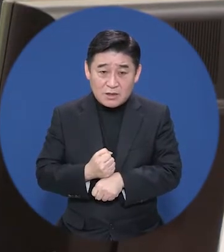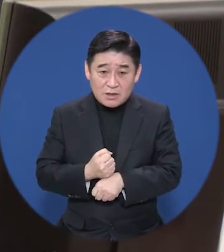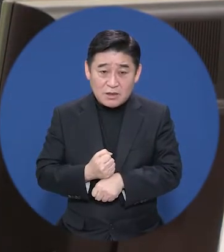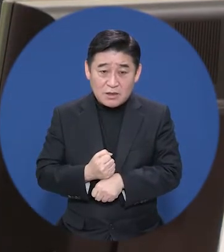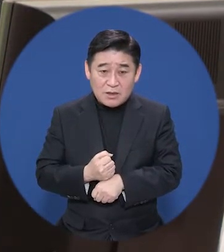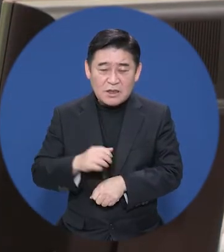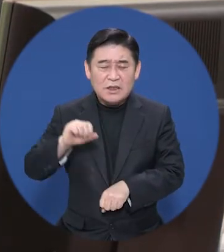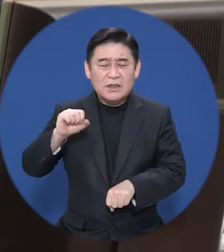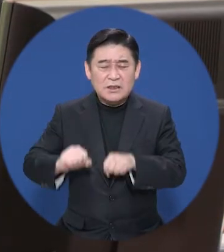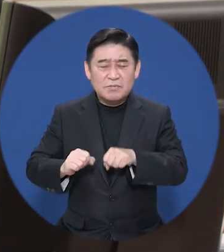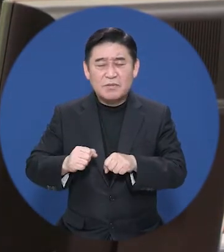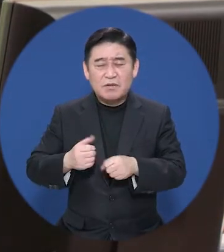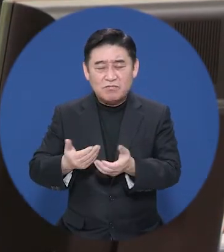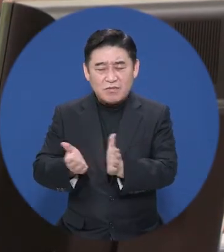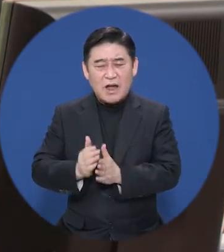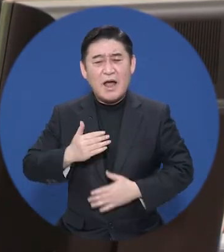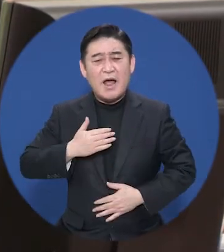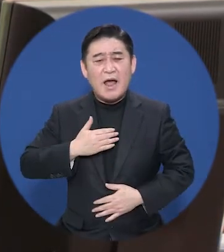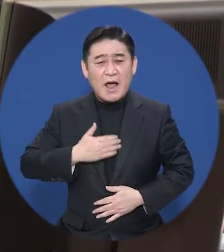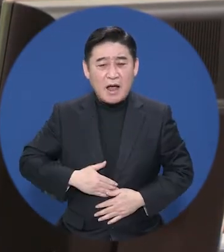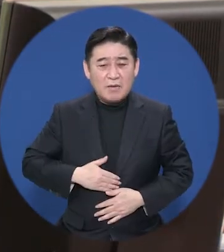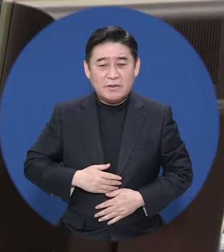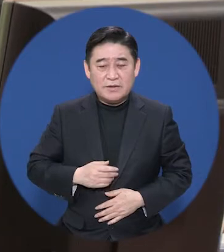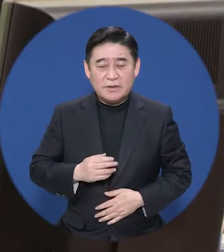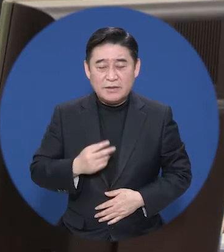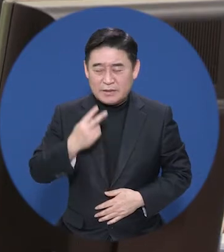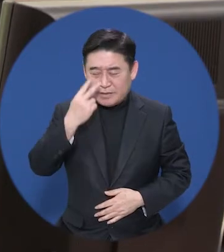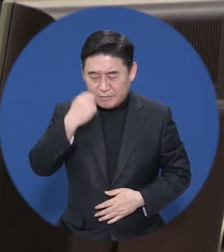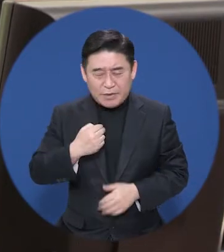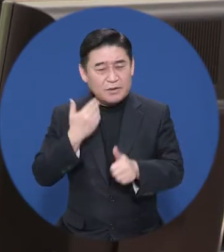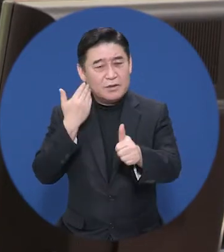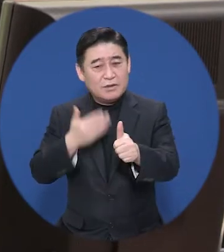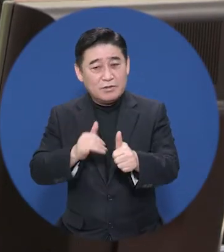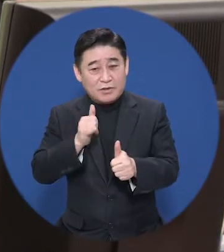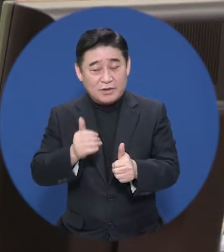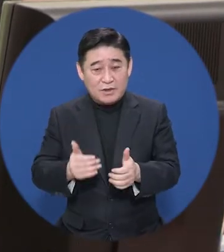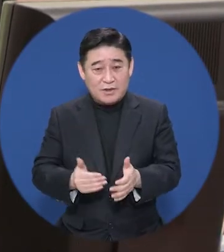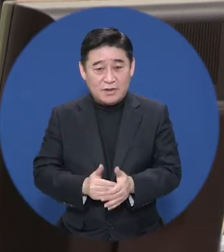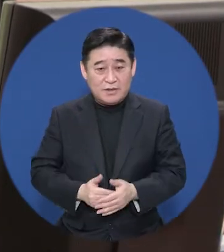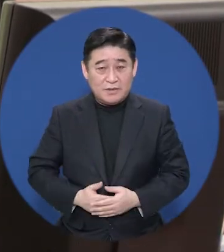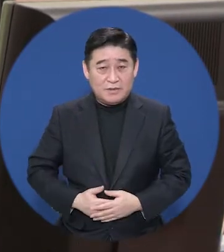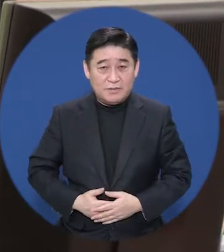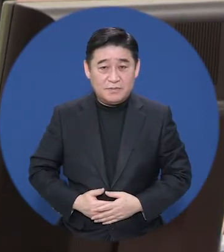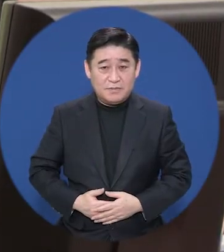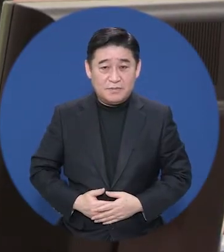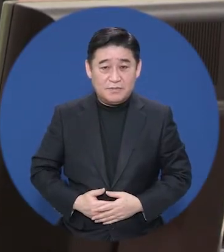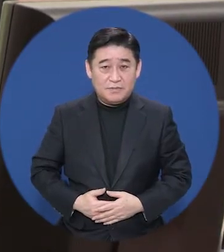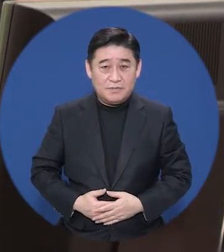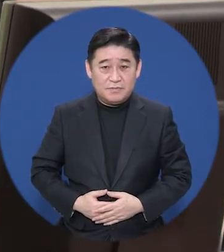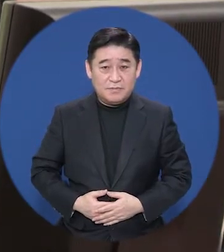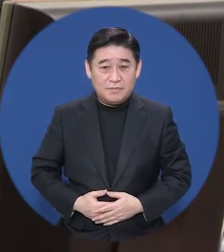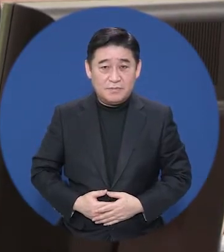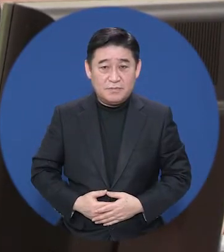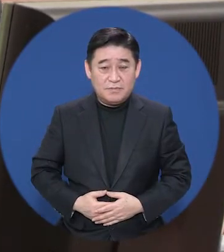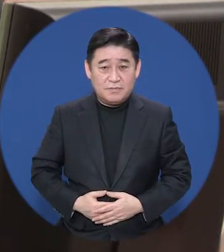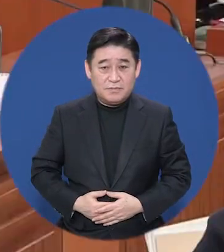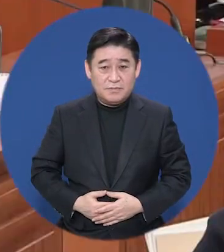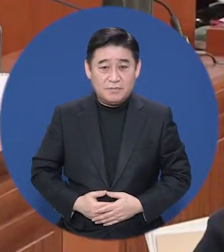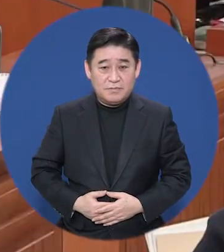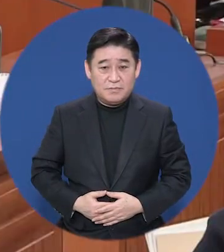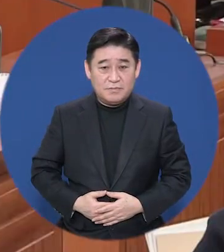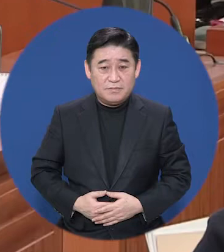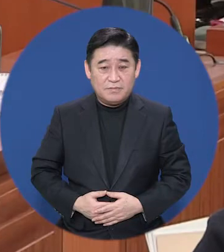돈을 받는다. 집행부가 알면서도 묵시적으로 덮어두고 가는 겁니다.